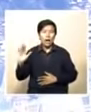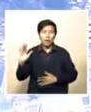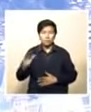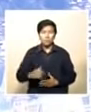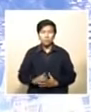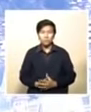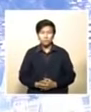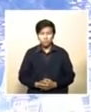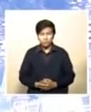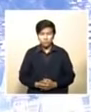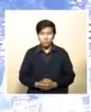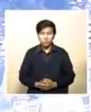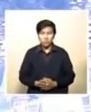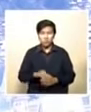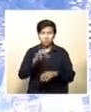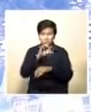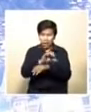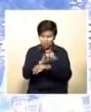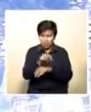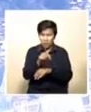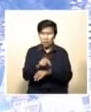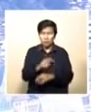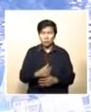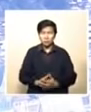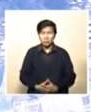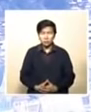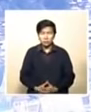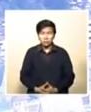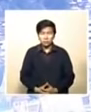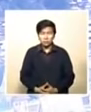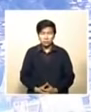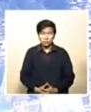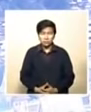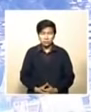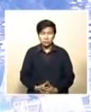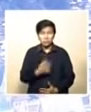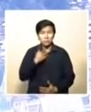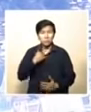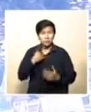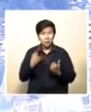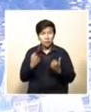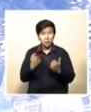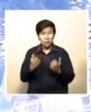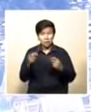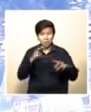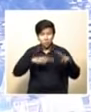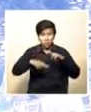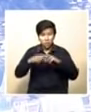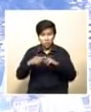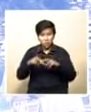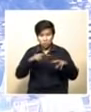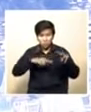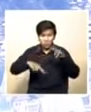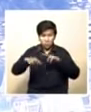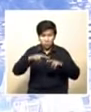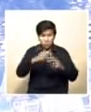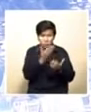ก็ขอความกรุณาผู้บริโภคอย่าไปกว้านซื้อมากักตุนเอาไว้เพื่อบริโภคเลยครับเพรา